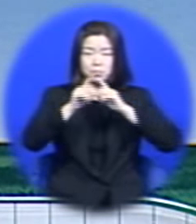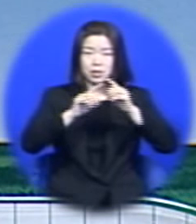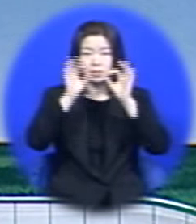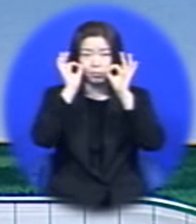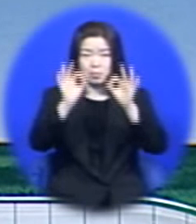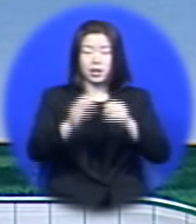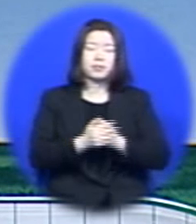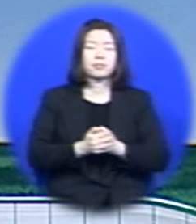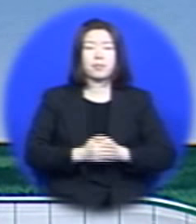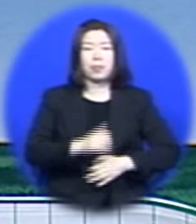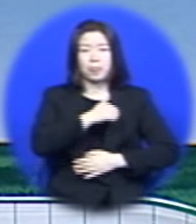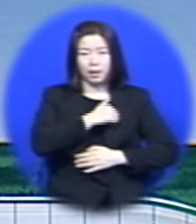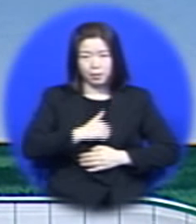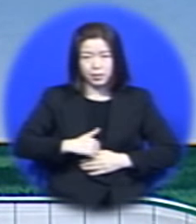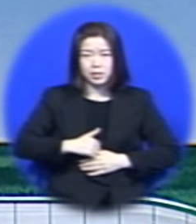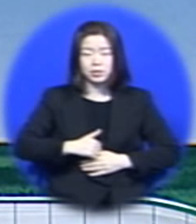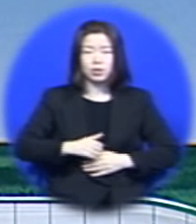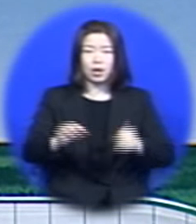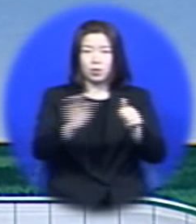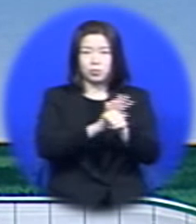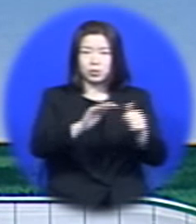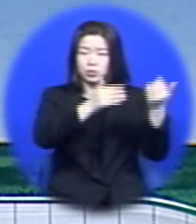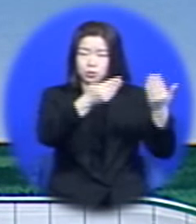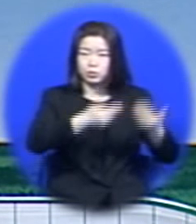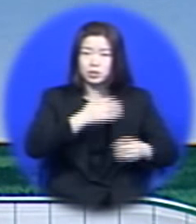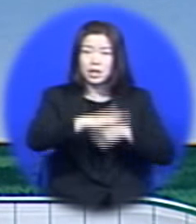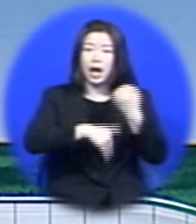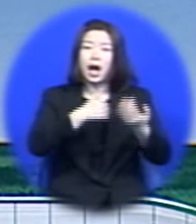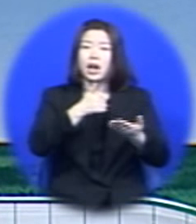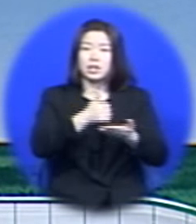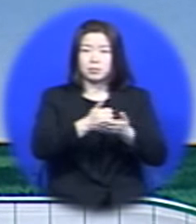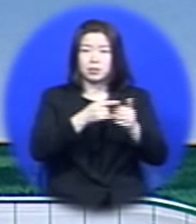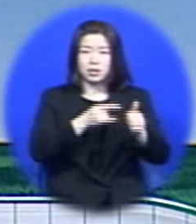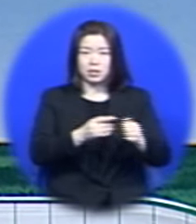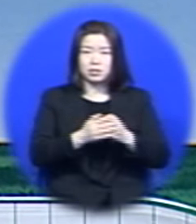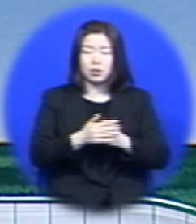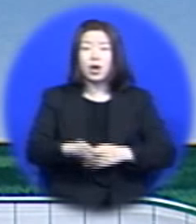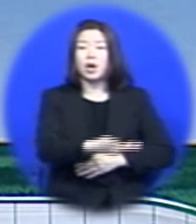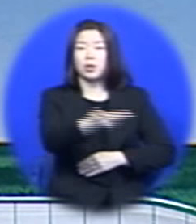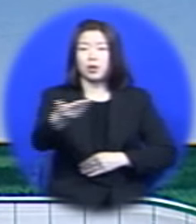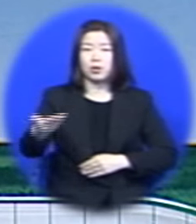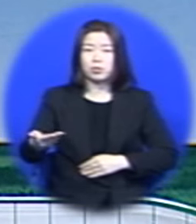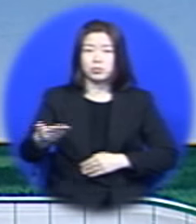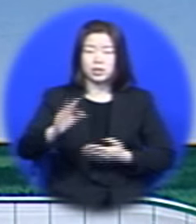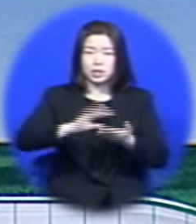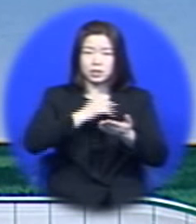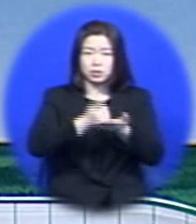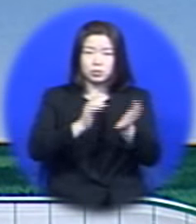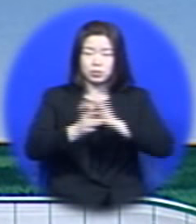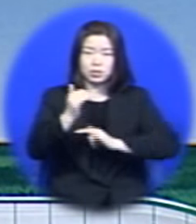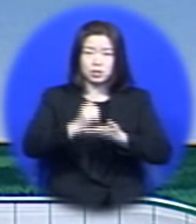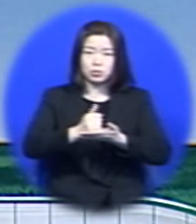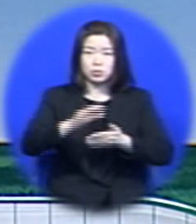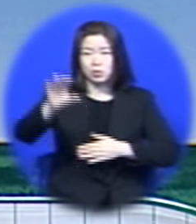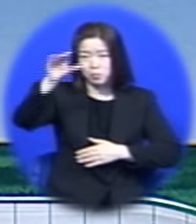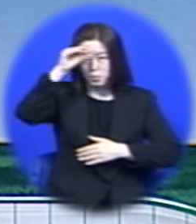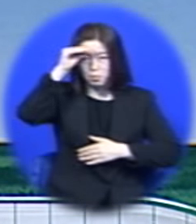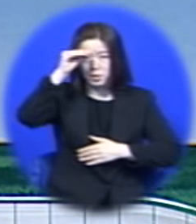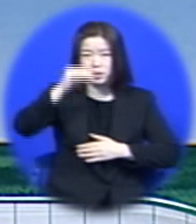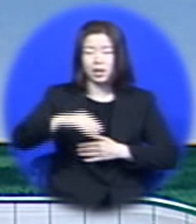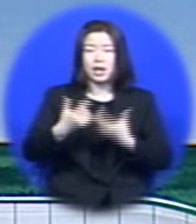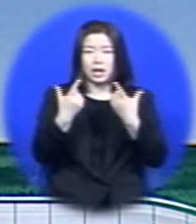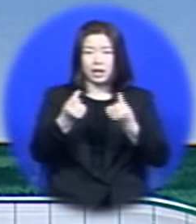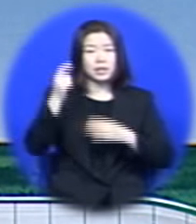봅시다. 인내심과 위로를 주시는 하나님께서 여러분이 그리스도 예수를 본받아